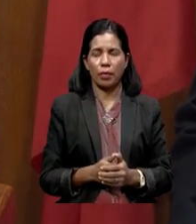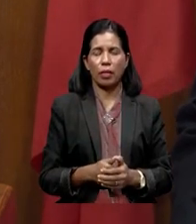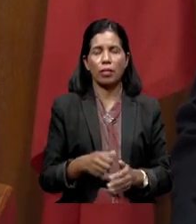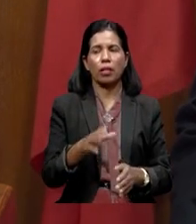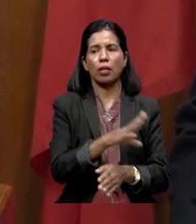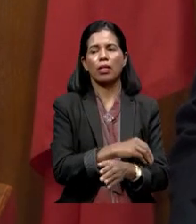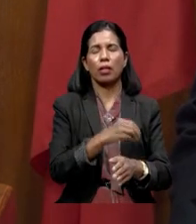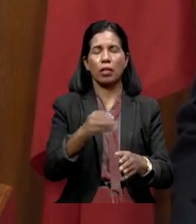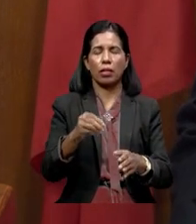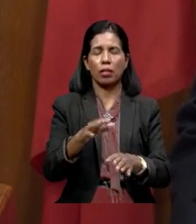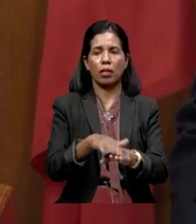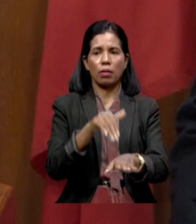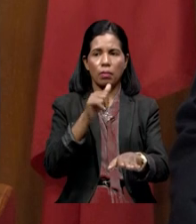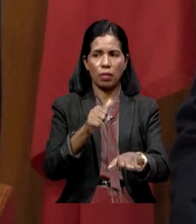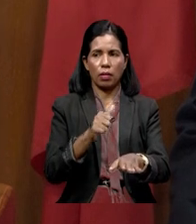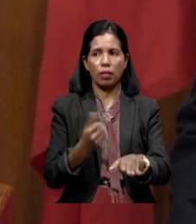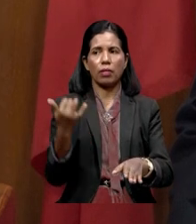bukan menjemput